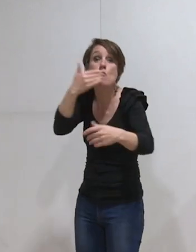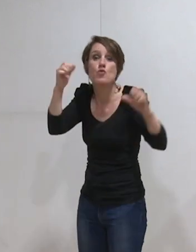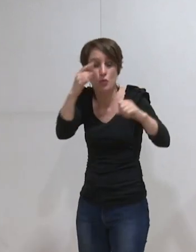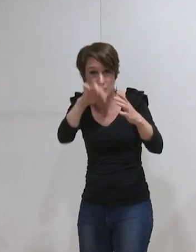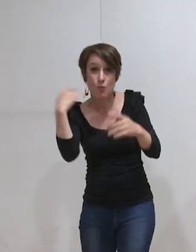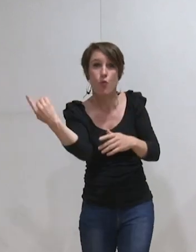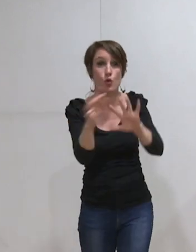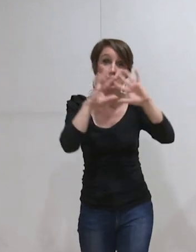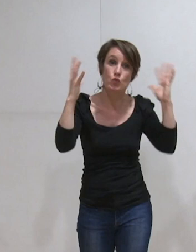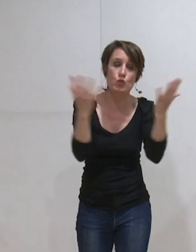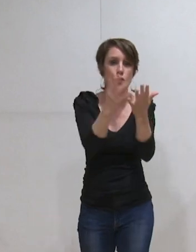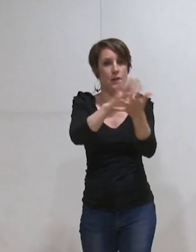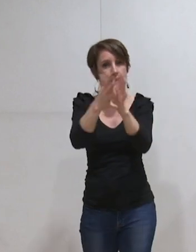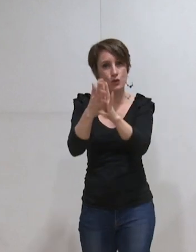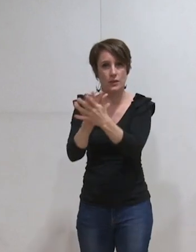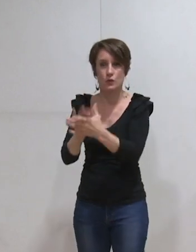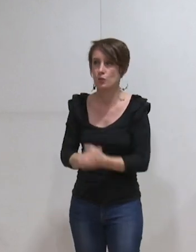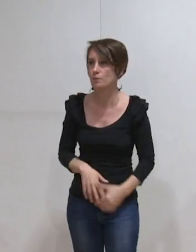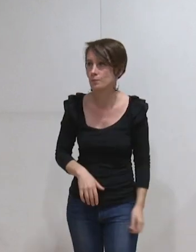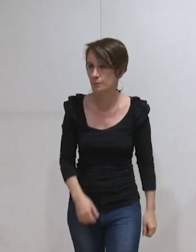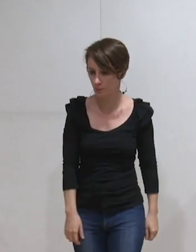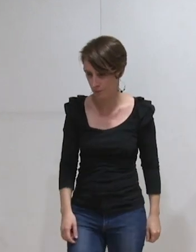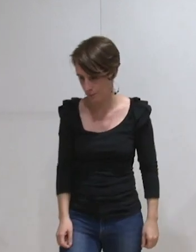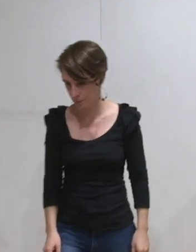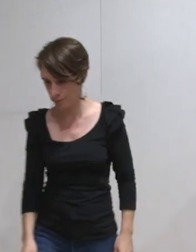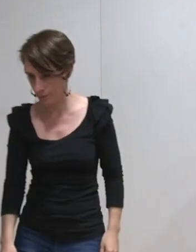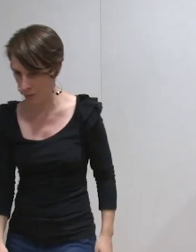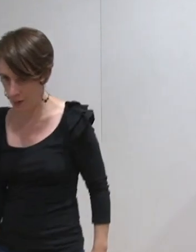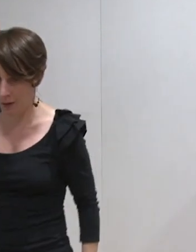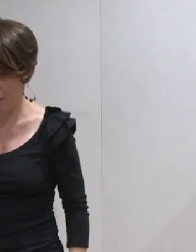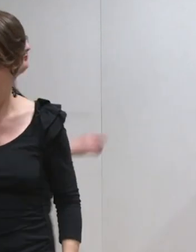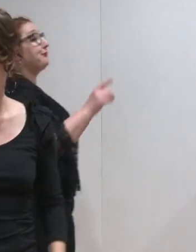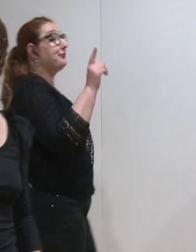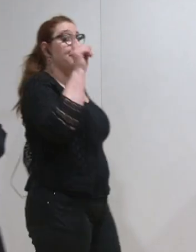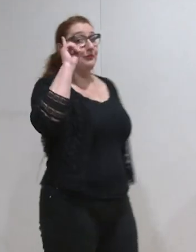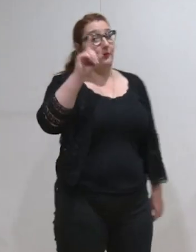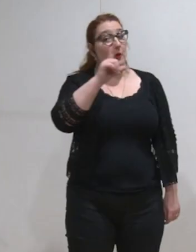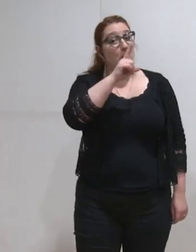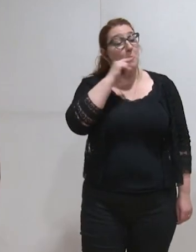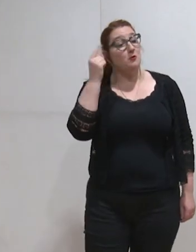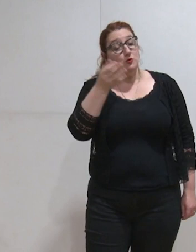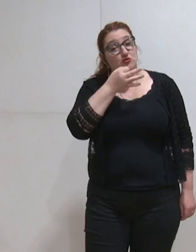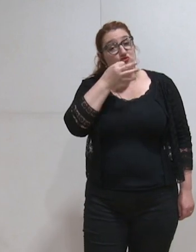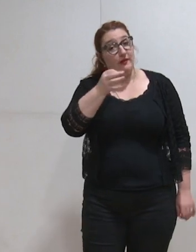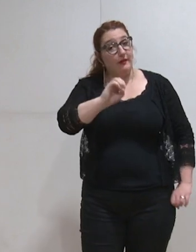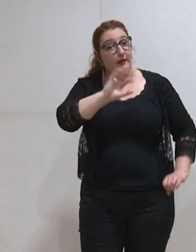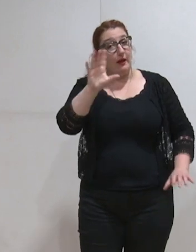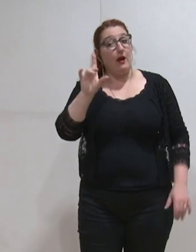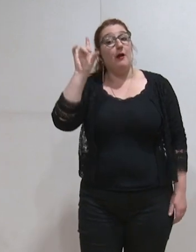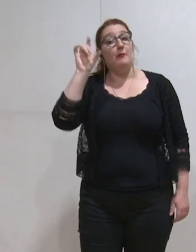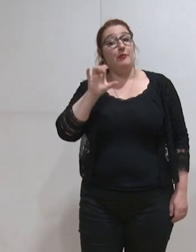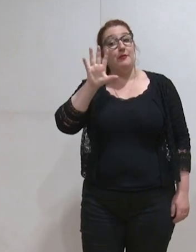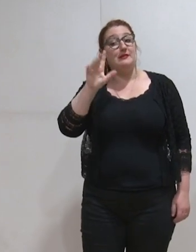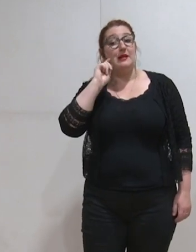vous ai bien dit monsieur que à partir du 5 mars nous avons créé des équipes de